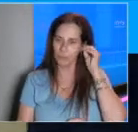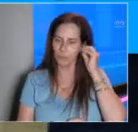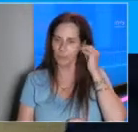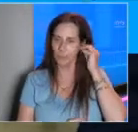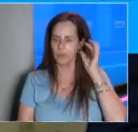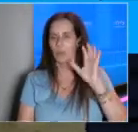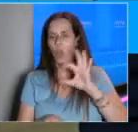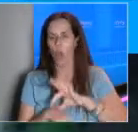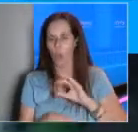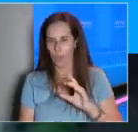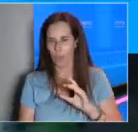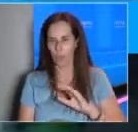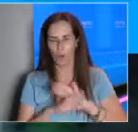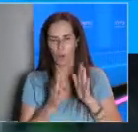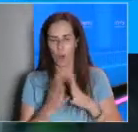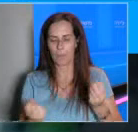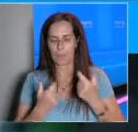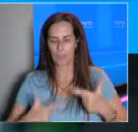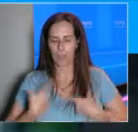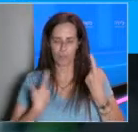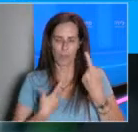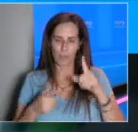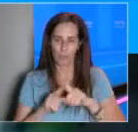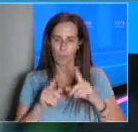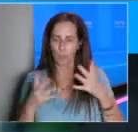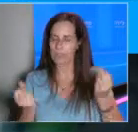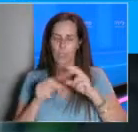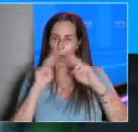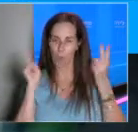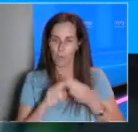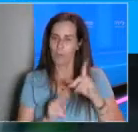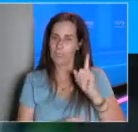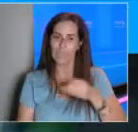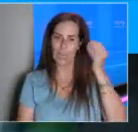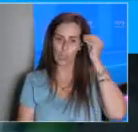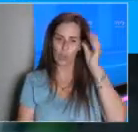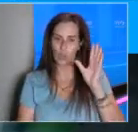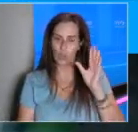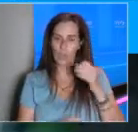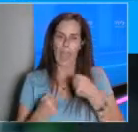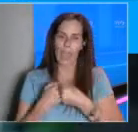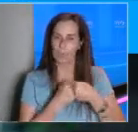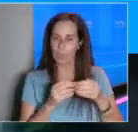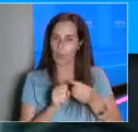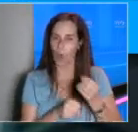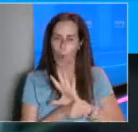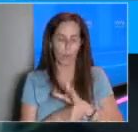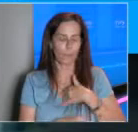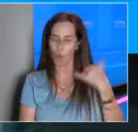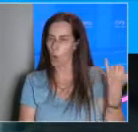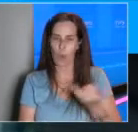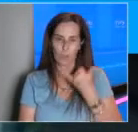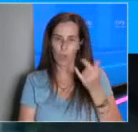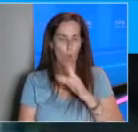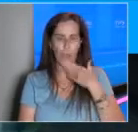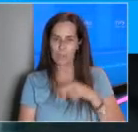רופא, בוודאי שכל המציל נפש אחת כאילו הציל עולם במלואו, אבל צריך לזכור, ההתמודדות עם מגפה, ואנחנו כל הזמן,